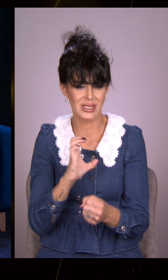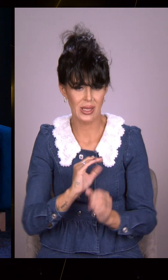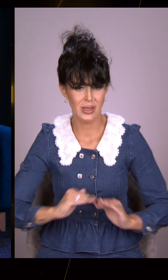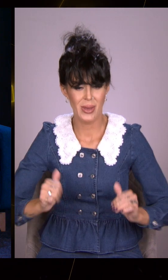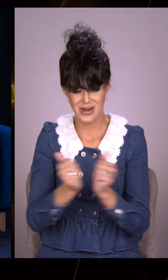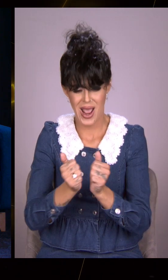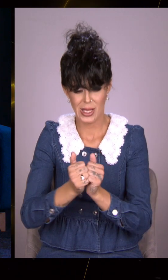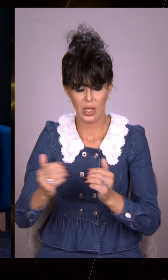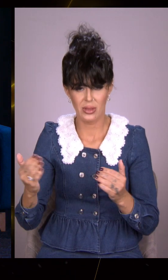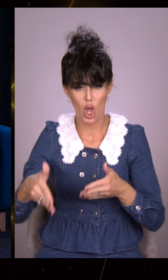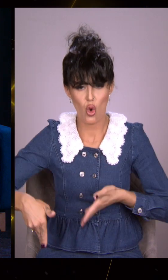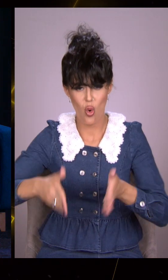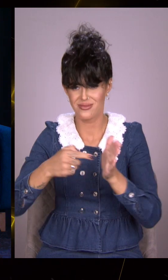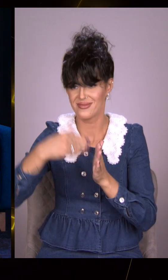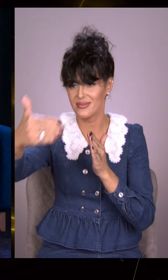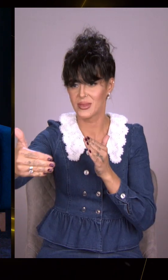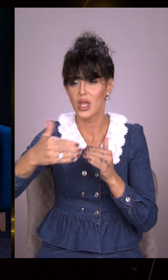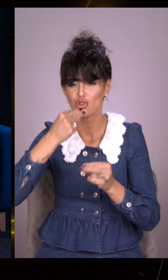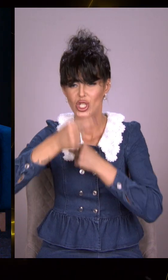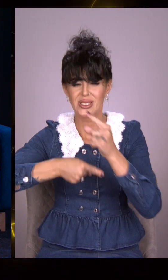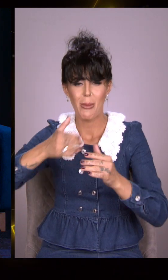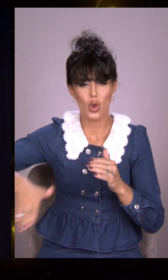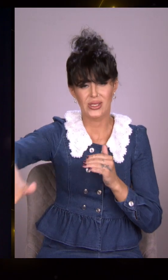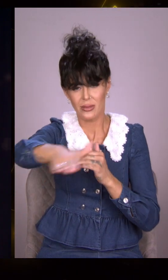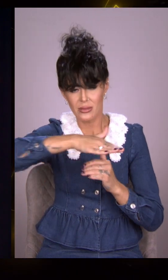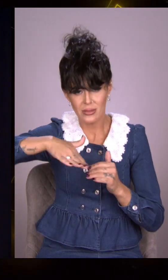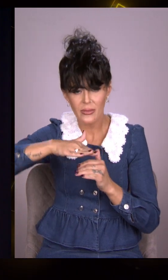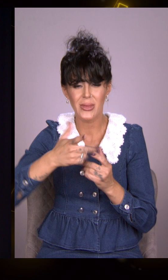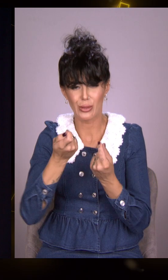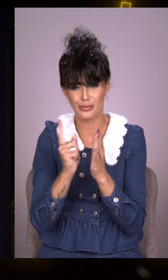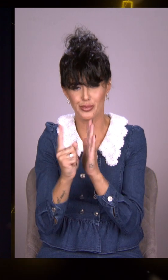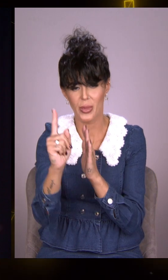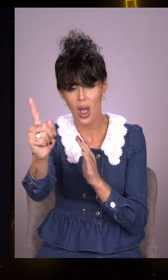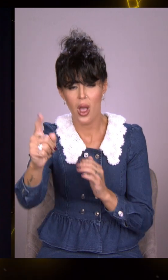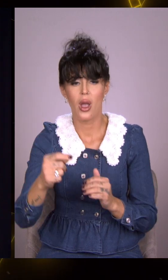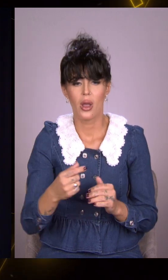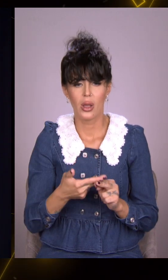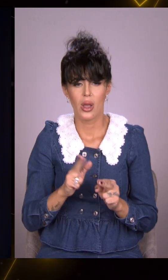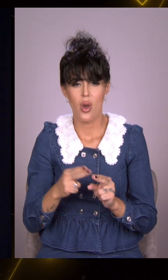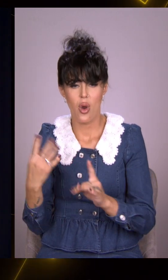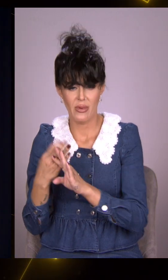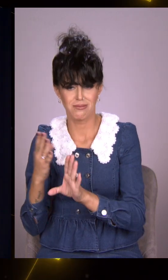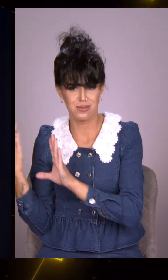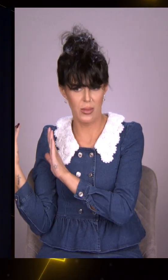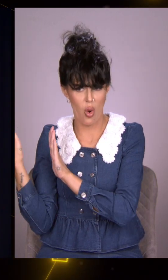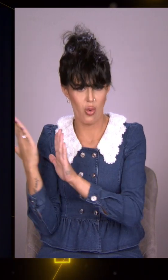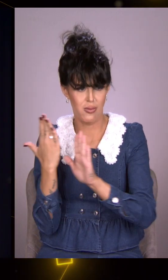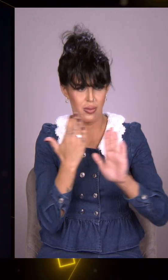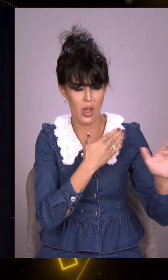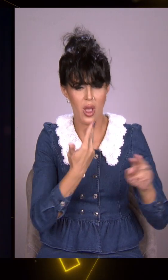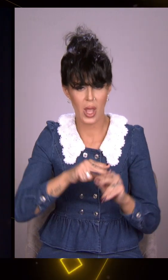дорогу, через посадку пройти. Почали йти колони,